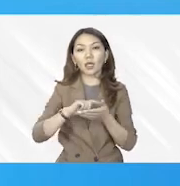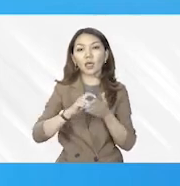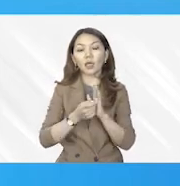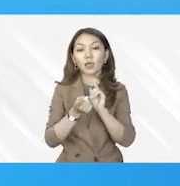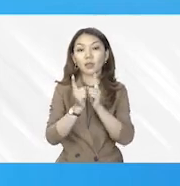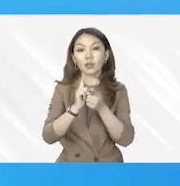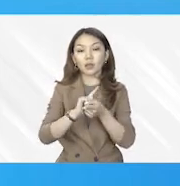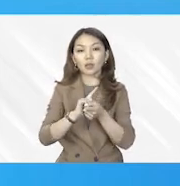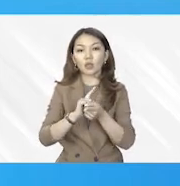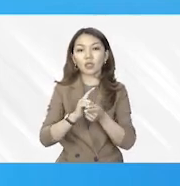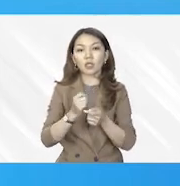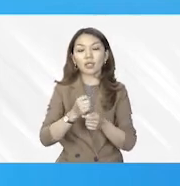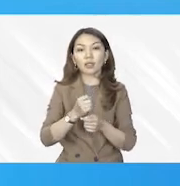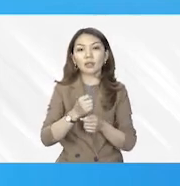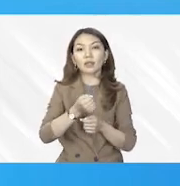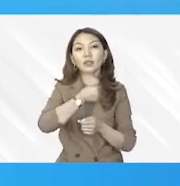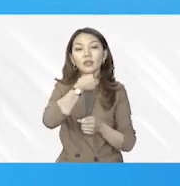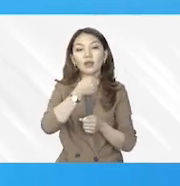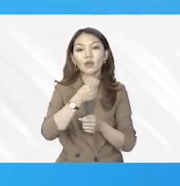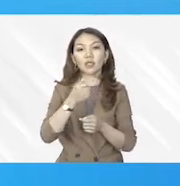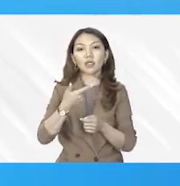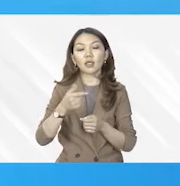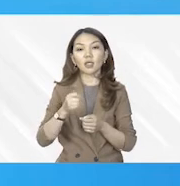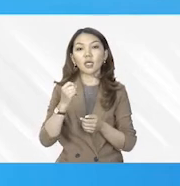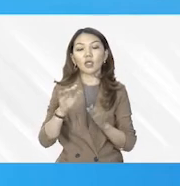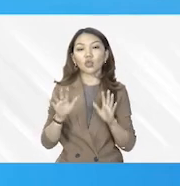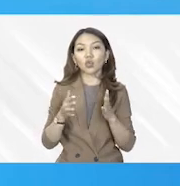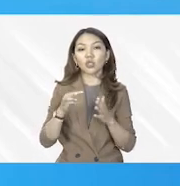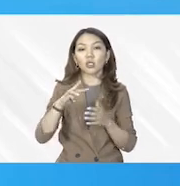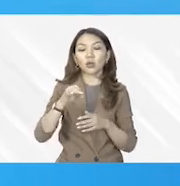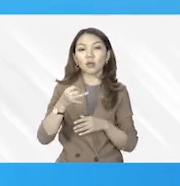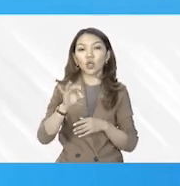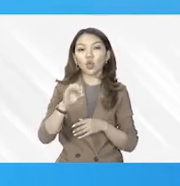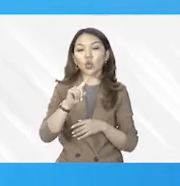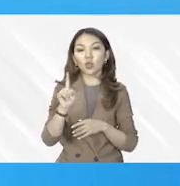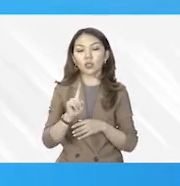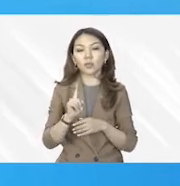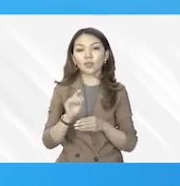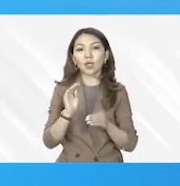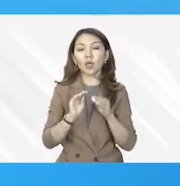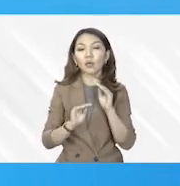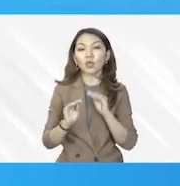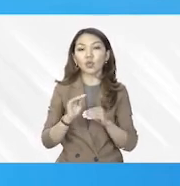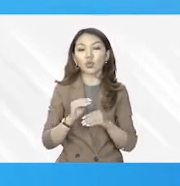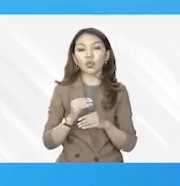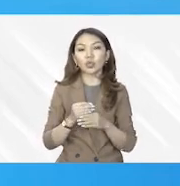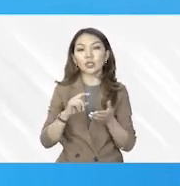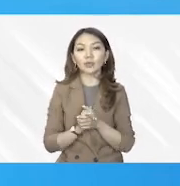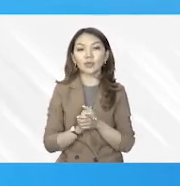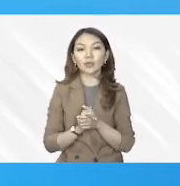стадию созревания, где происходит мейоз. Образуются клетки с одинарным набором